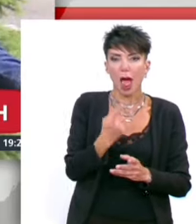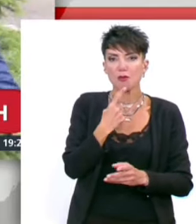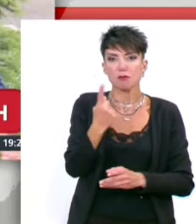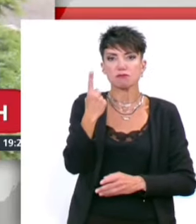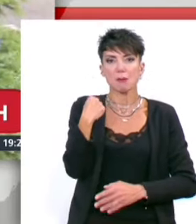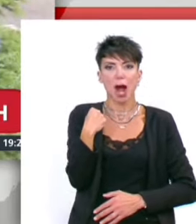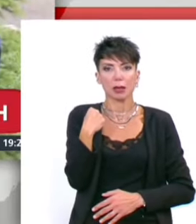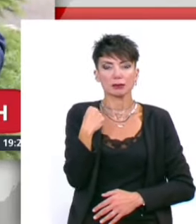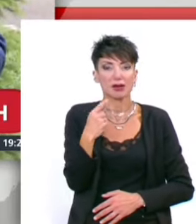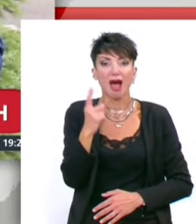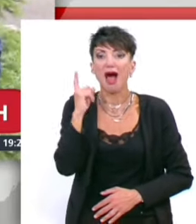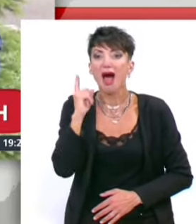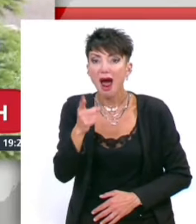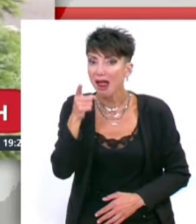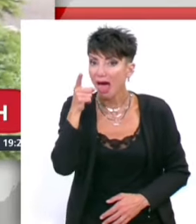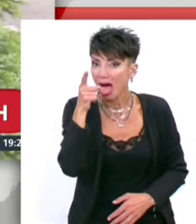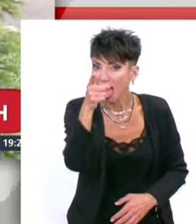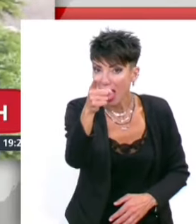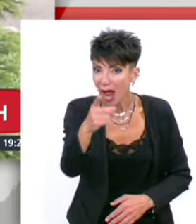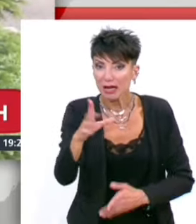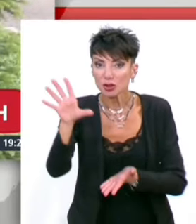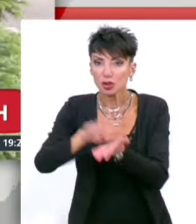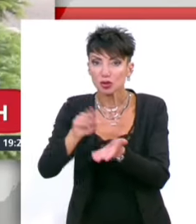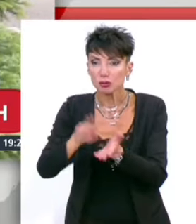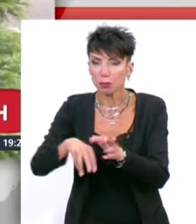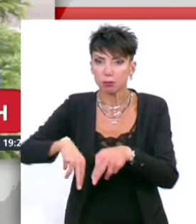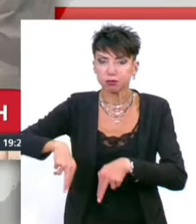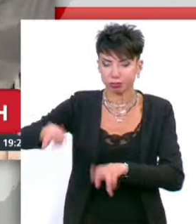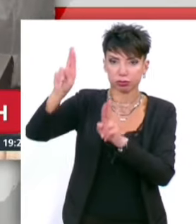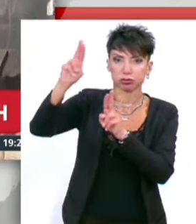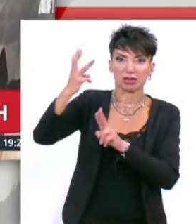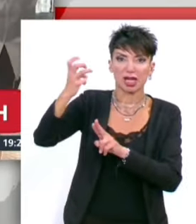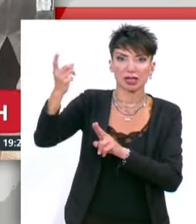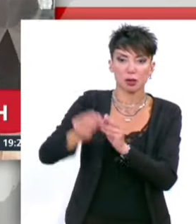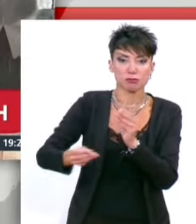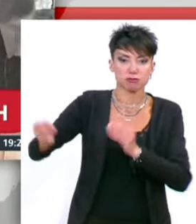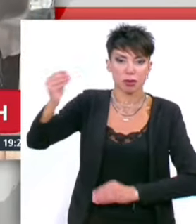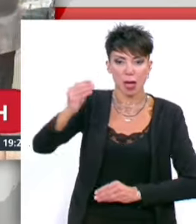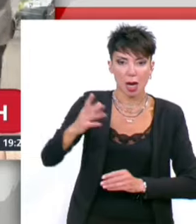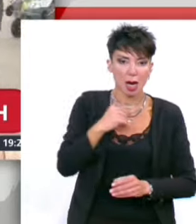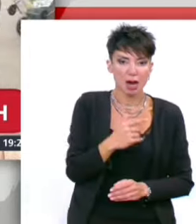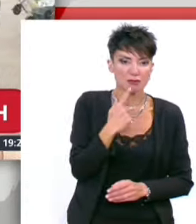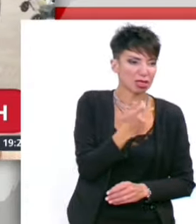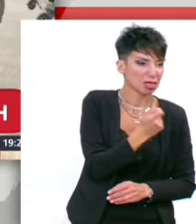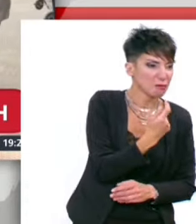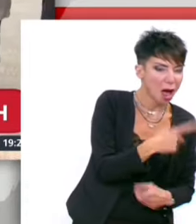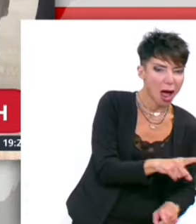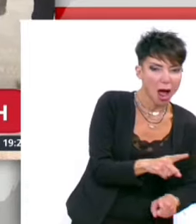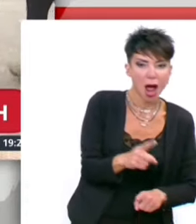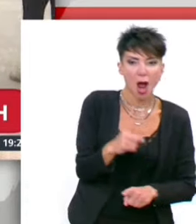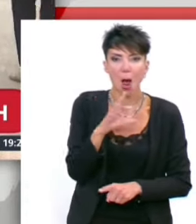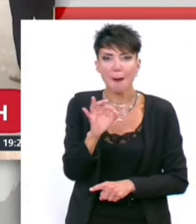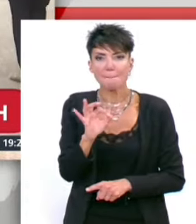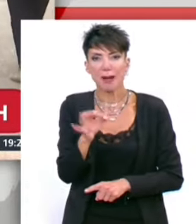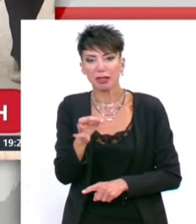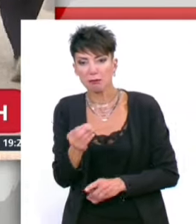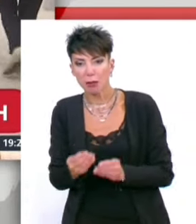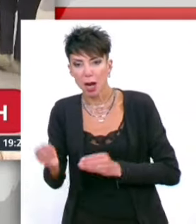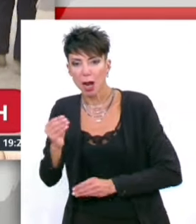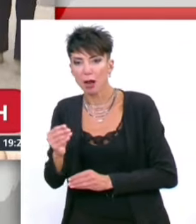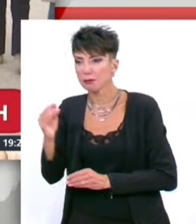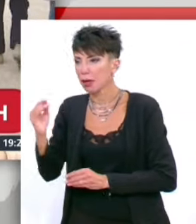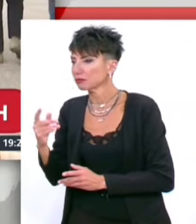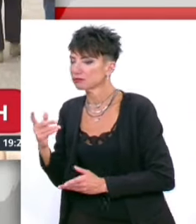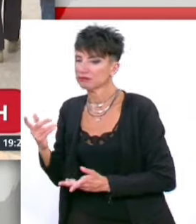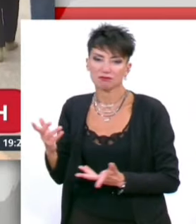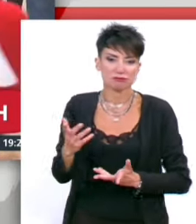Όμως ο καταναλωτής να τα αγοράζει ως 30% πιο ακριβά. Άλλοι έχουν άλλες τιμές, άλλα 50 λεπτά παραπάνω, άλλα έχουν 50 λεπτά